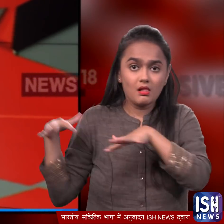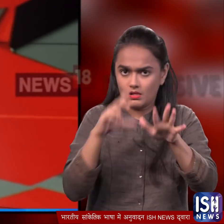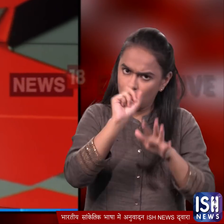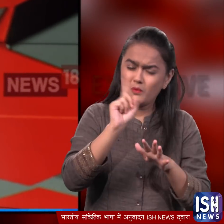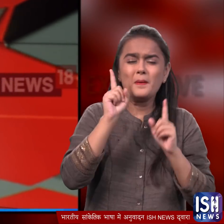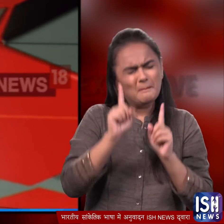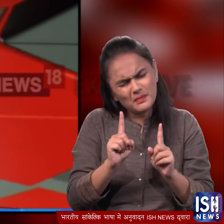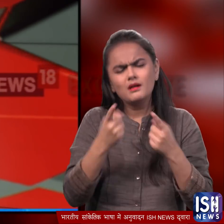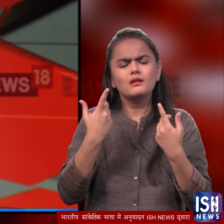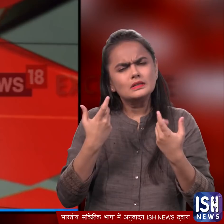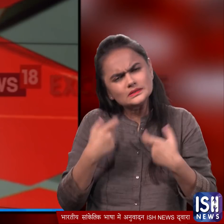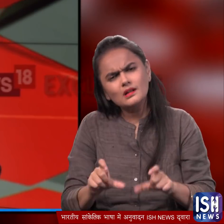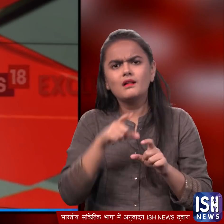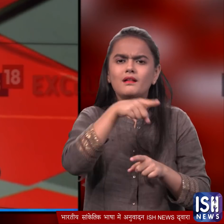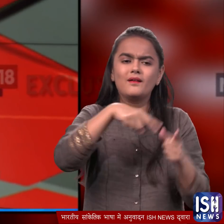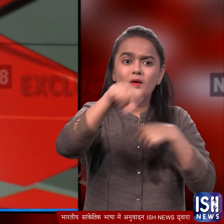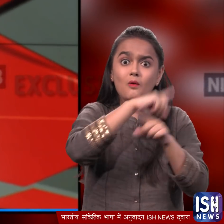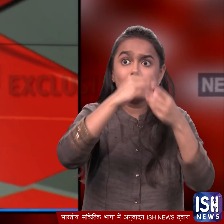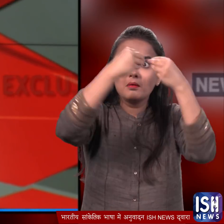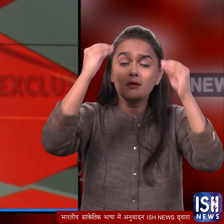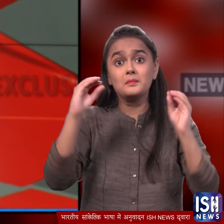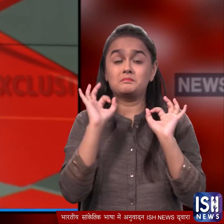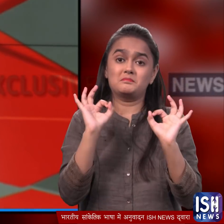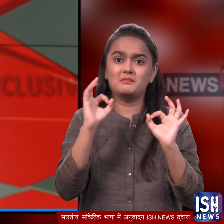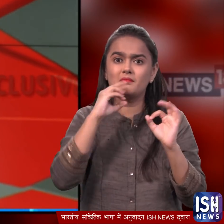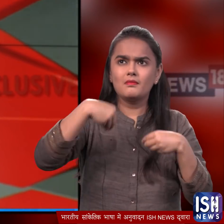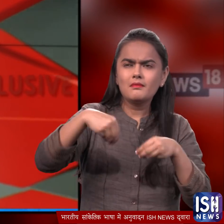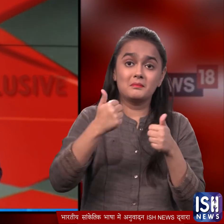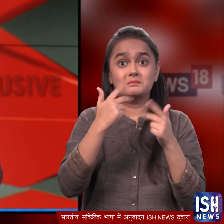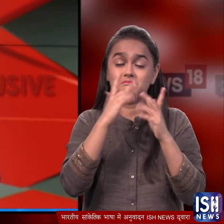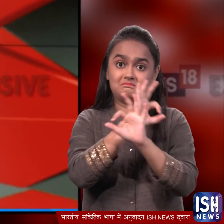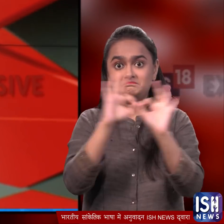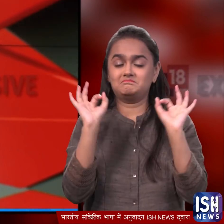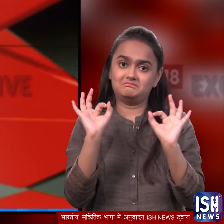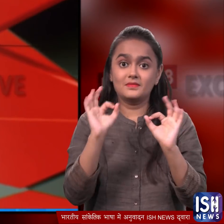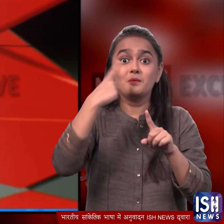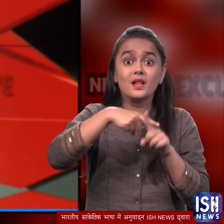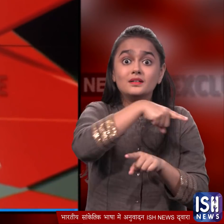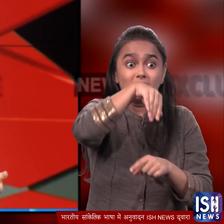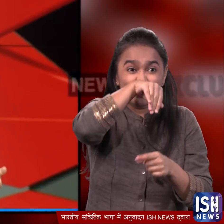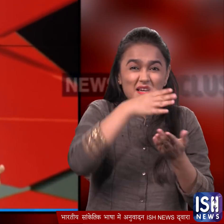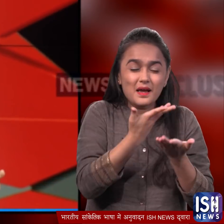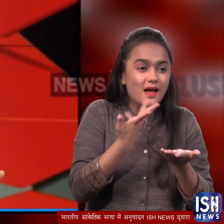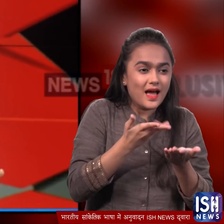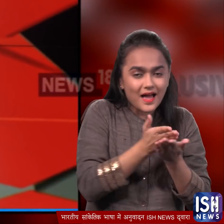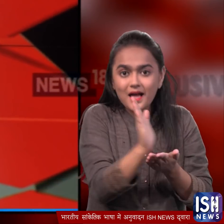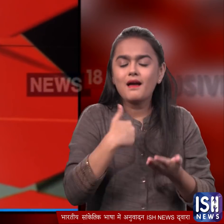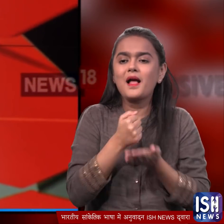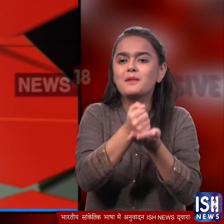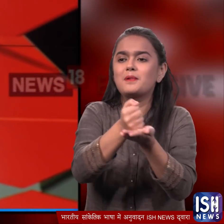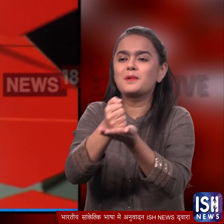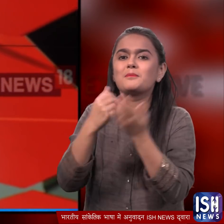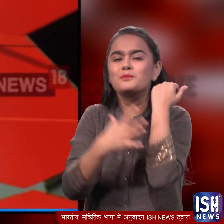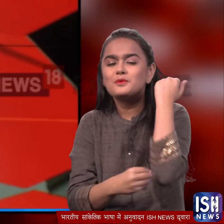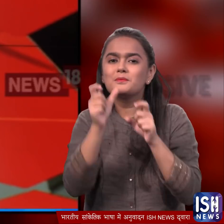दर्शन करने पर रोक लगा रखी है। फिर भी गणपति के पंडालों की सजावट में कोई कमी नहीं है और गणेशोत्सव के बहाने जरूरतमंदों की मदद की कोशिश भी